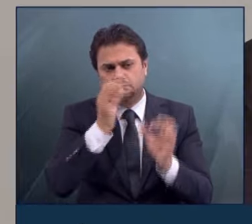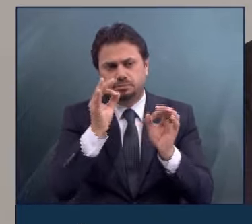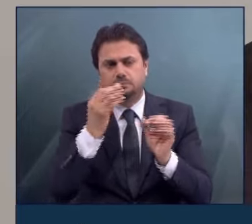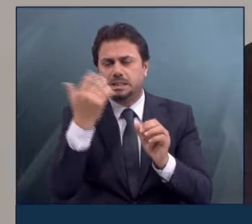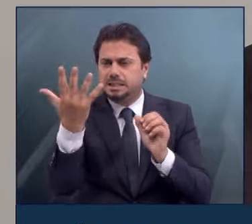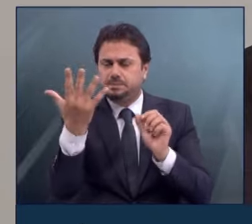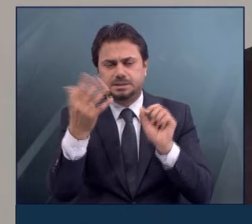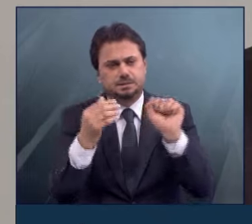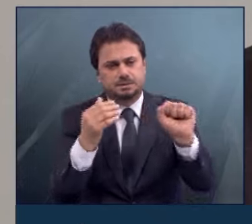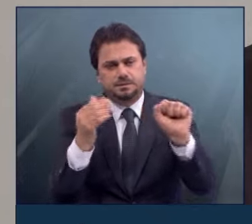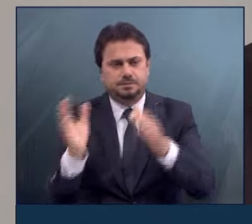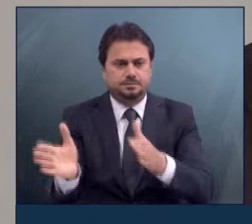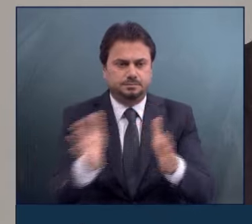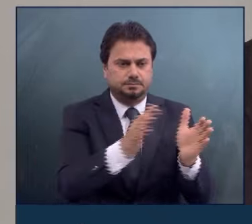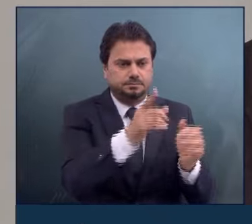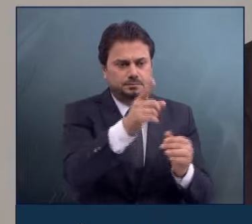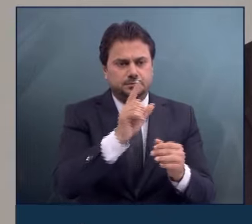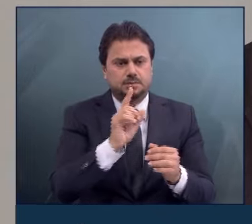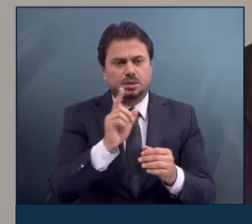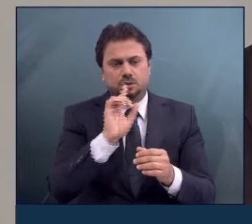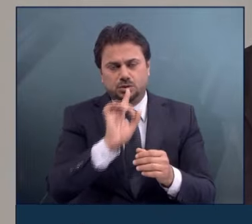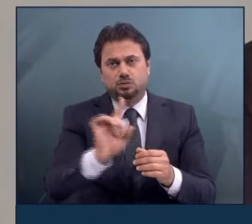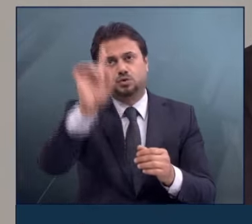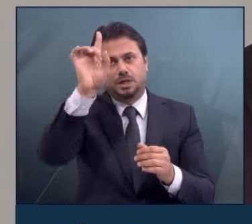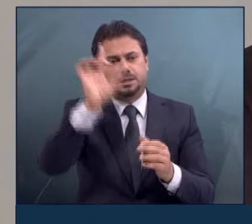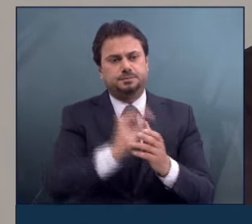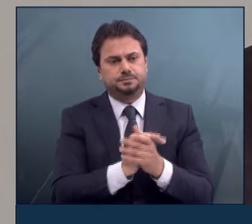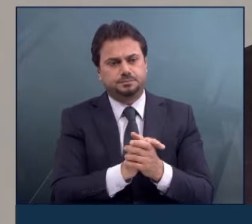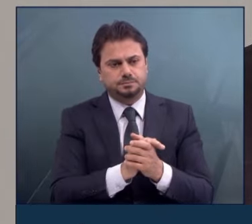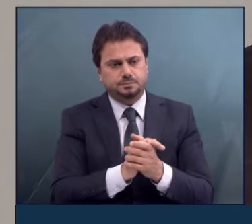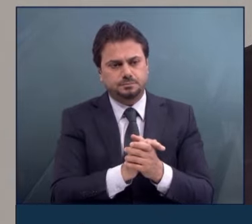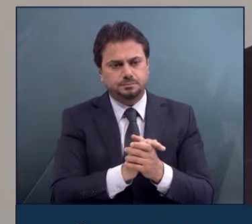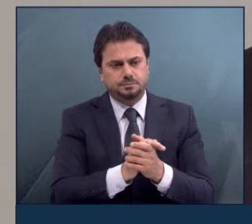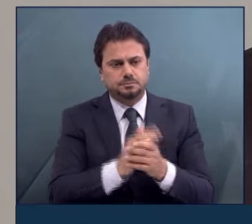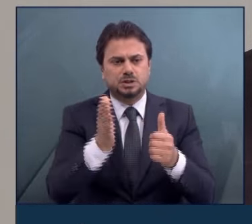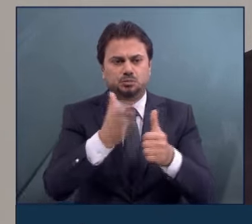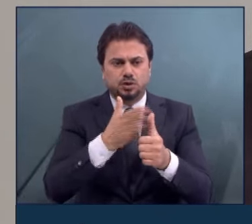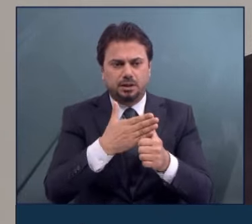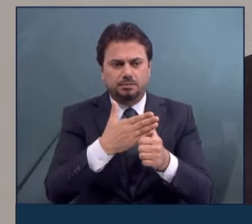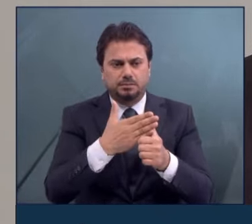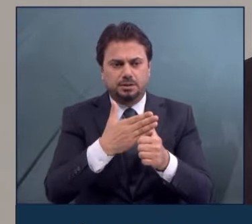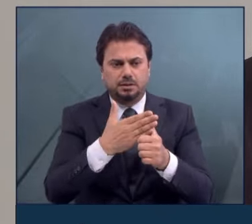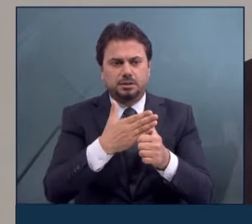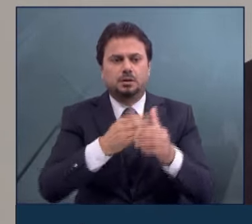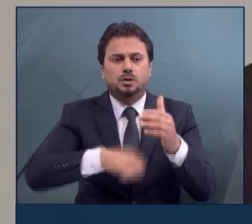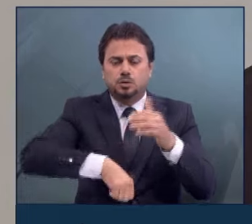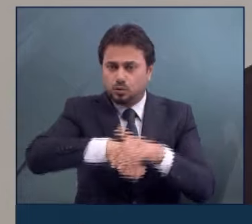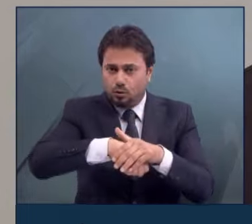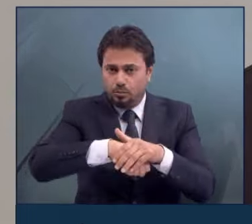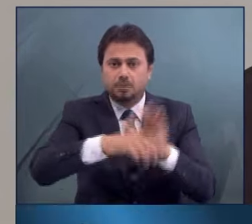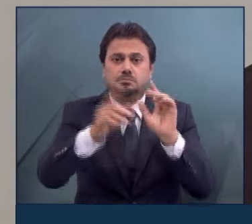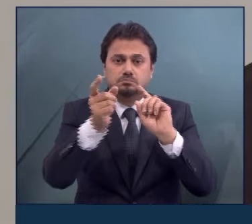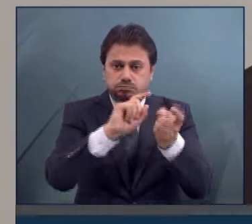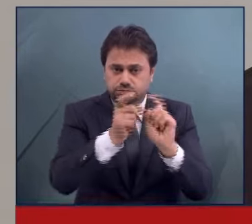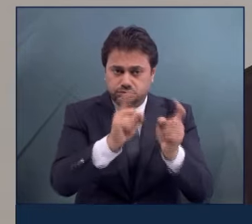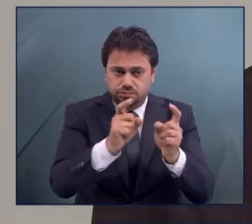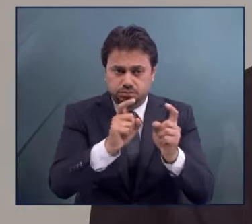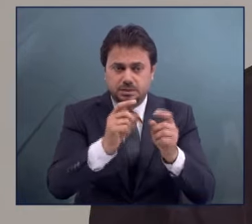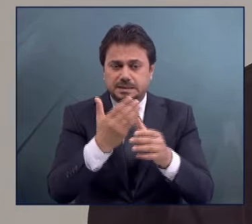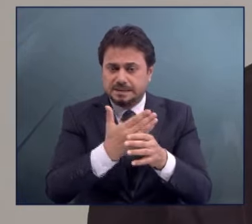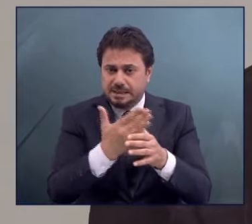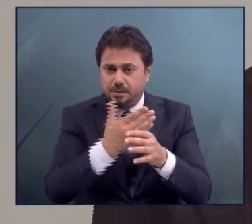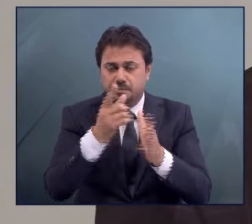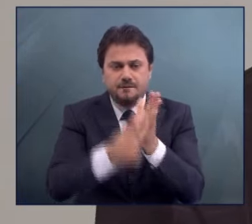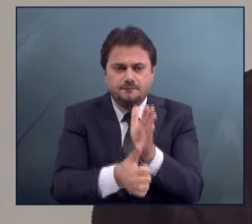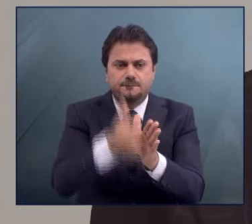5 ان شاء الله فريقنا يكون حسن ظنه ويقدم المستوى المطلوب اللي يأهله الى